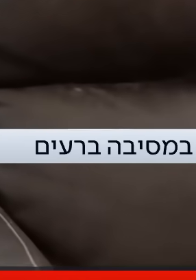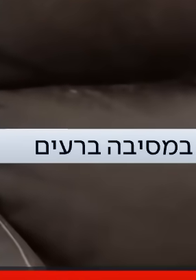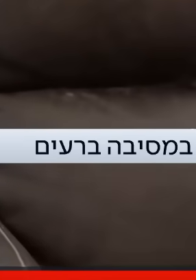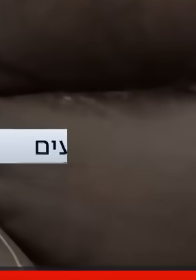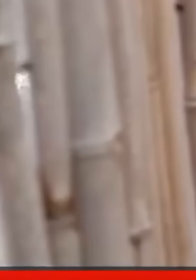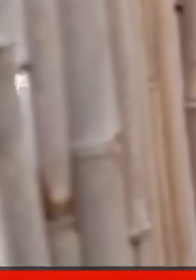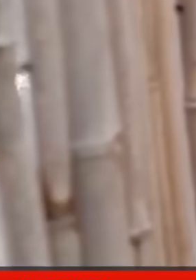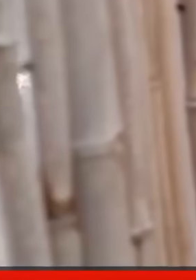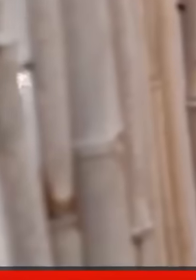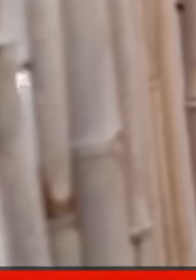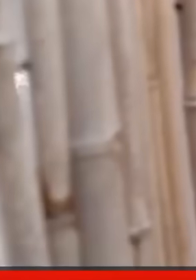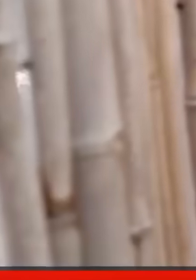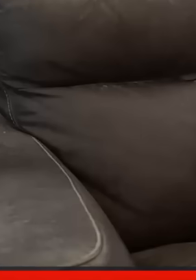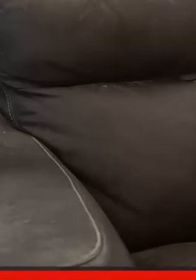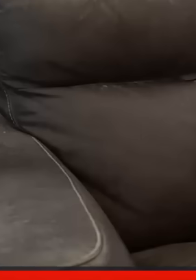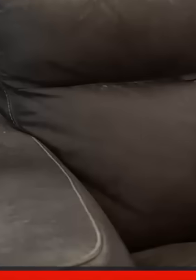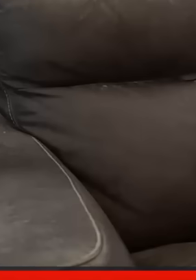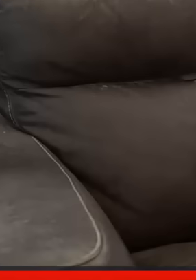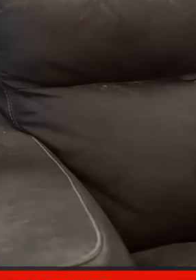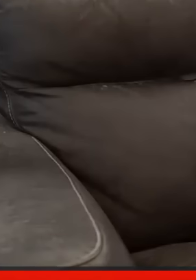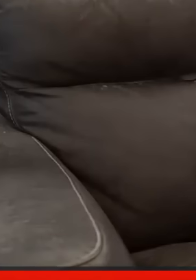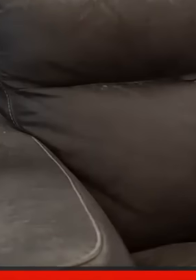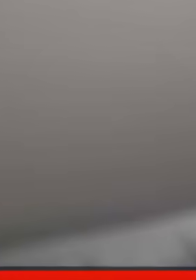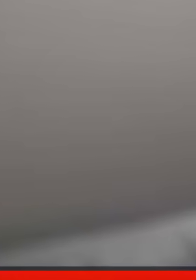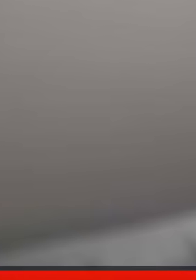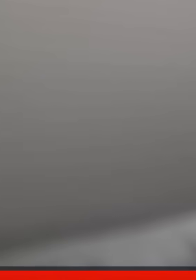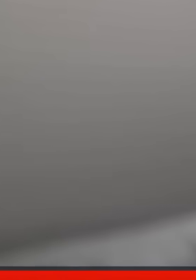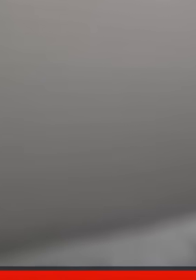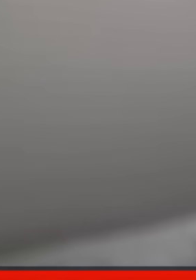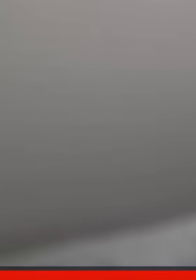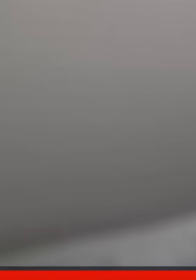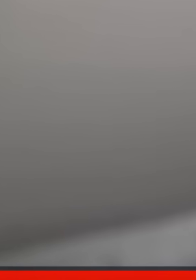זה המקל. וככה את מופיעה למסיבות. כן.